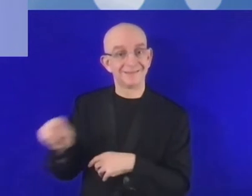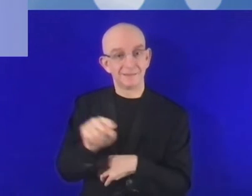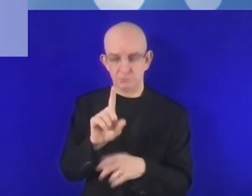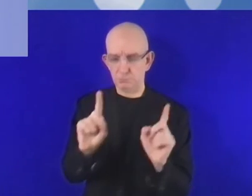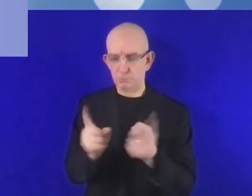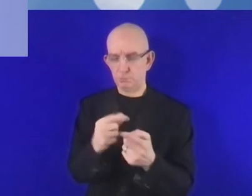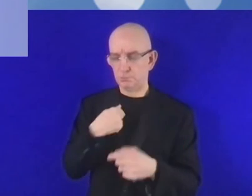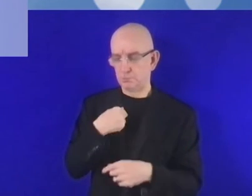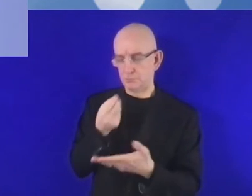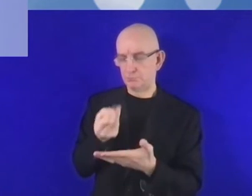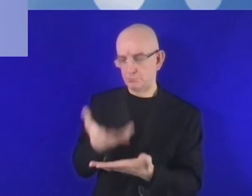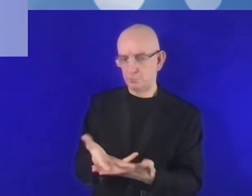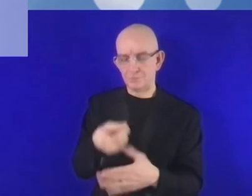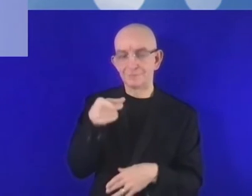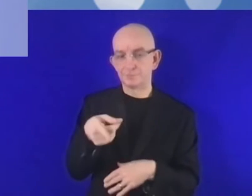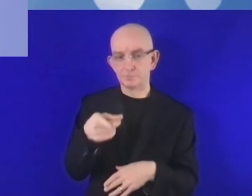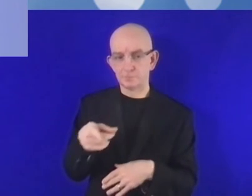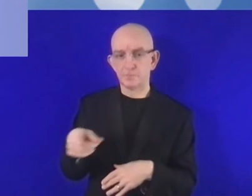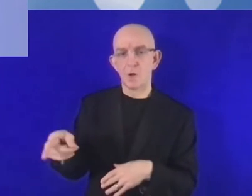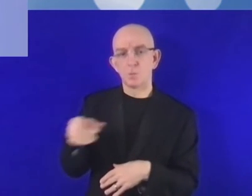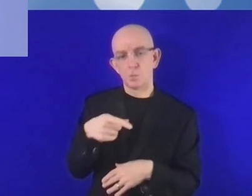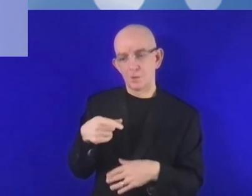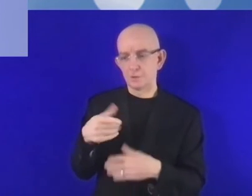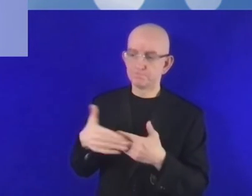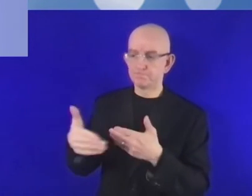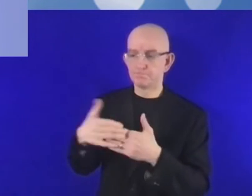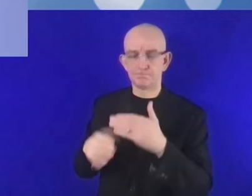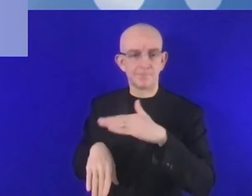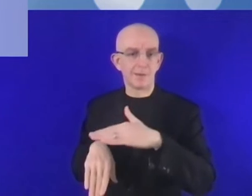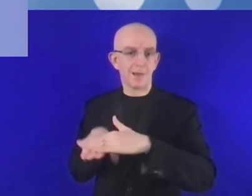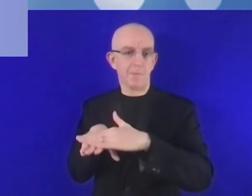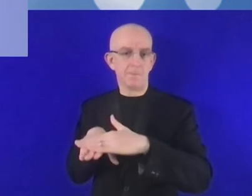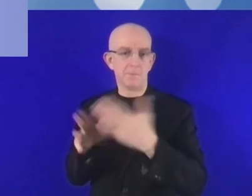по оказанию услуг технической поддержки и